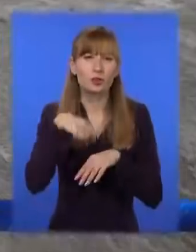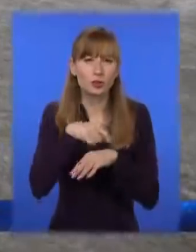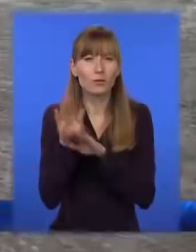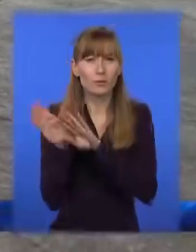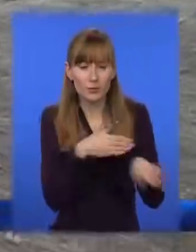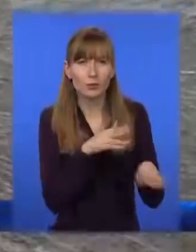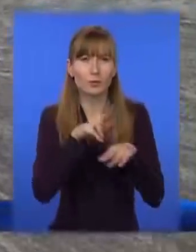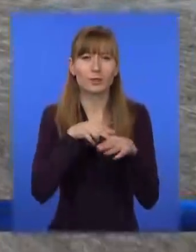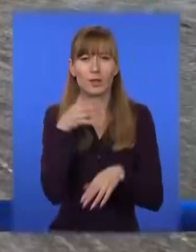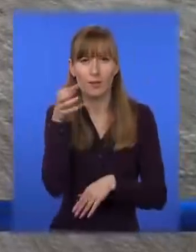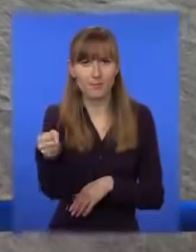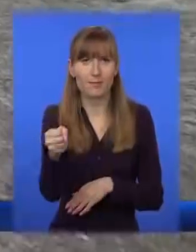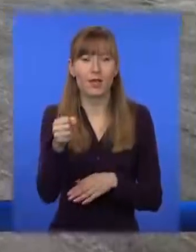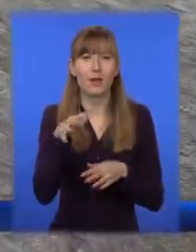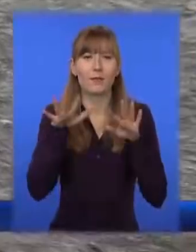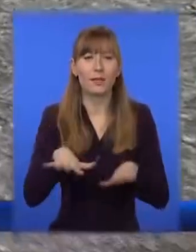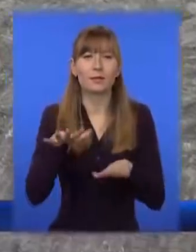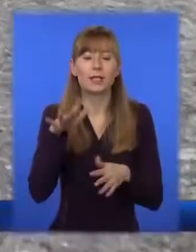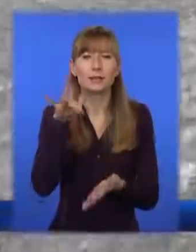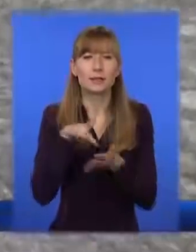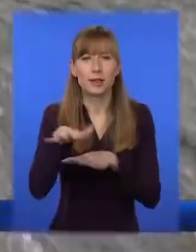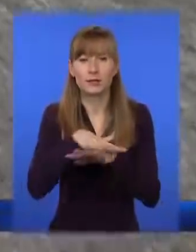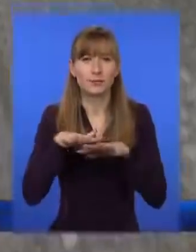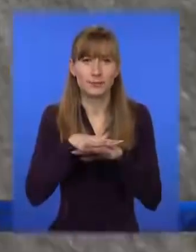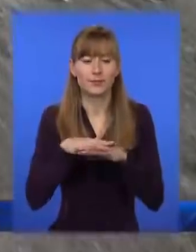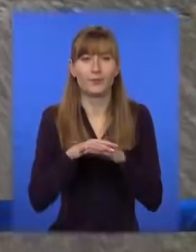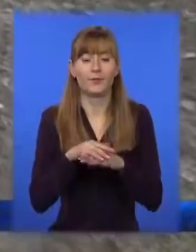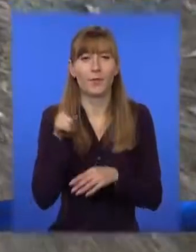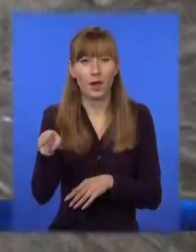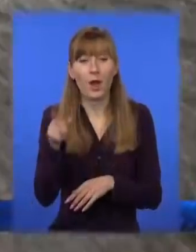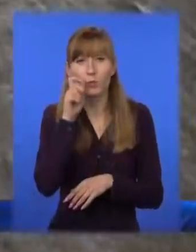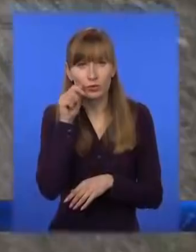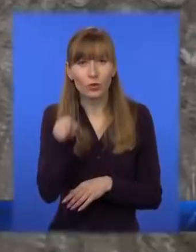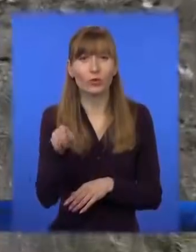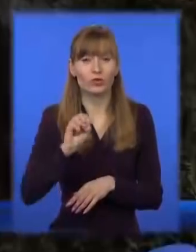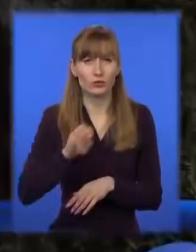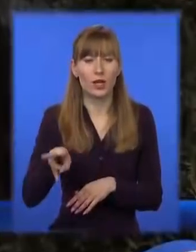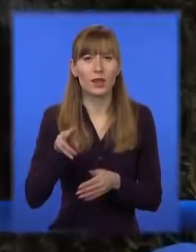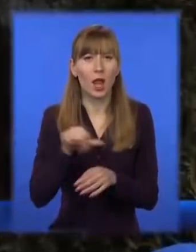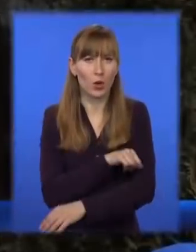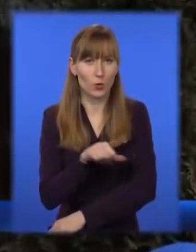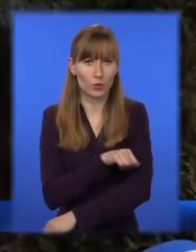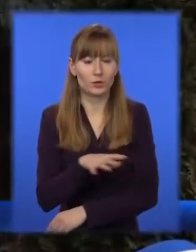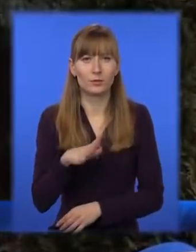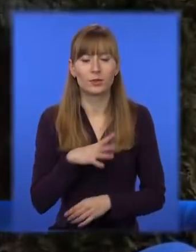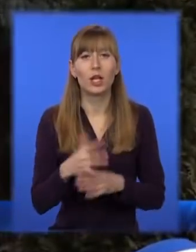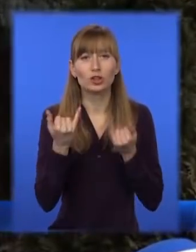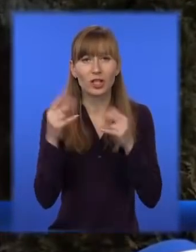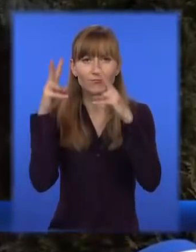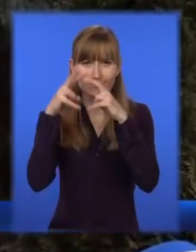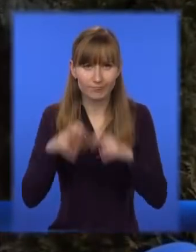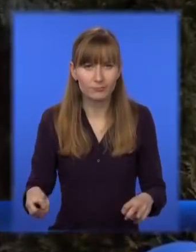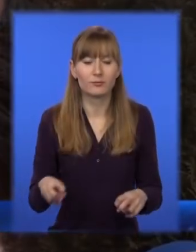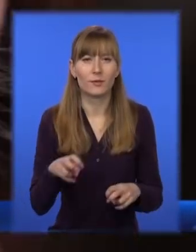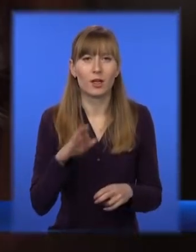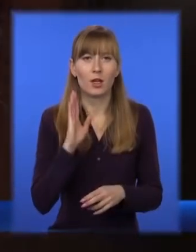зловмисника затримали поліцейські на центральному ринку. У правопорушника були ще й при собі наркотики. Наразі тривають слідчі дії,